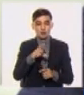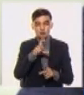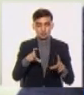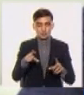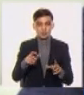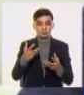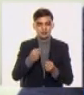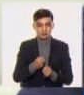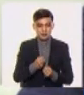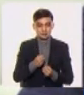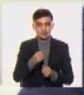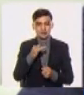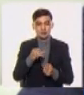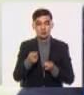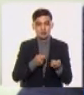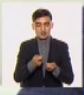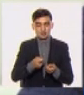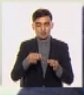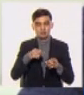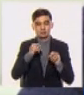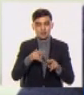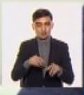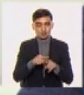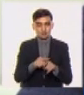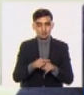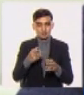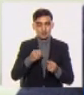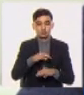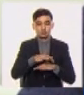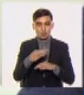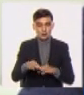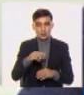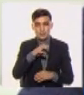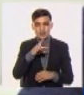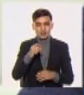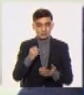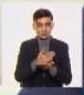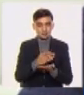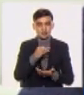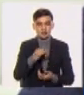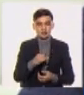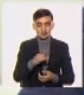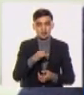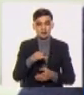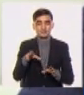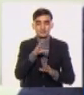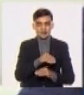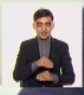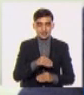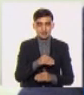людям принимается, руководящим составом принимаются строгие меры. Да, и все